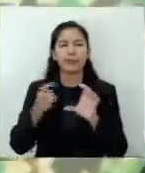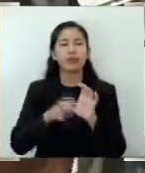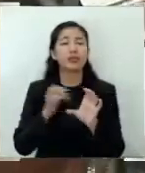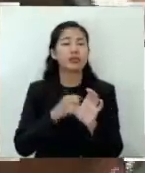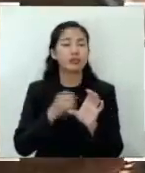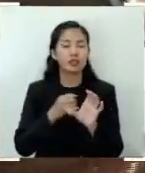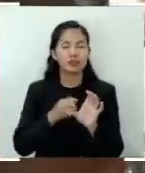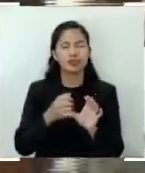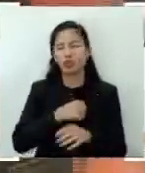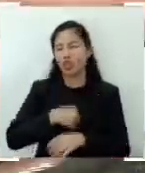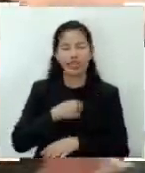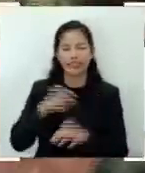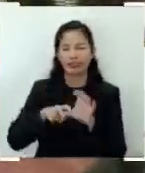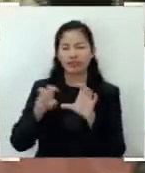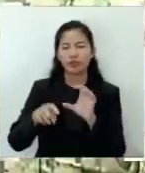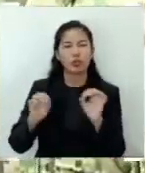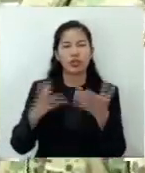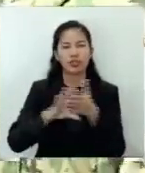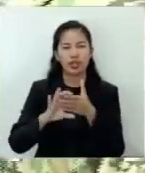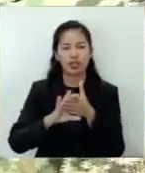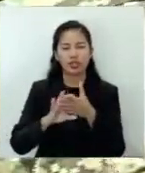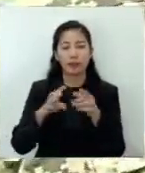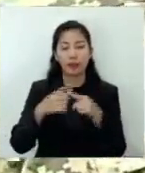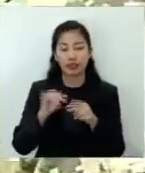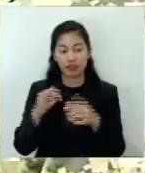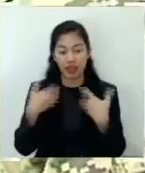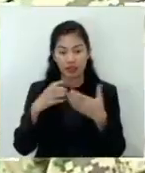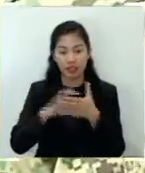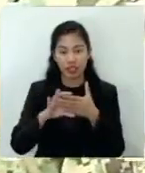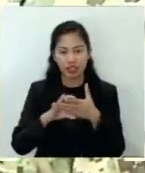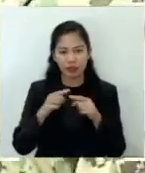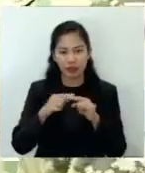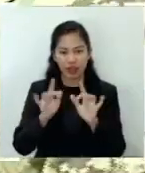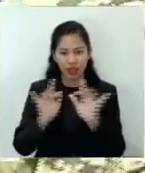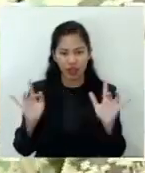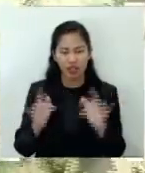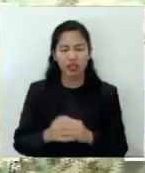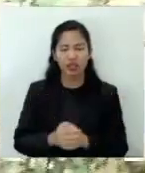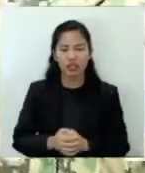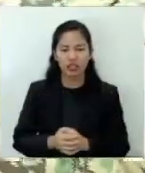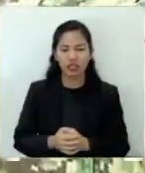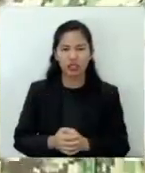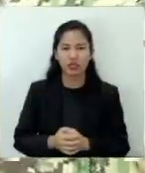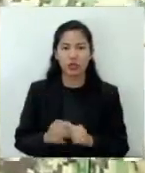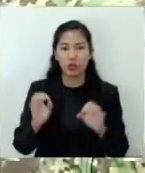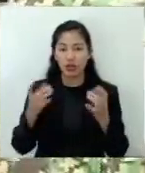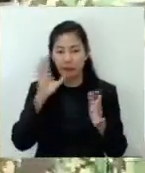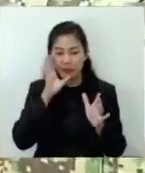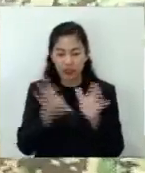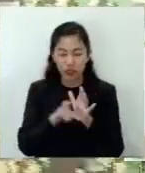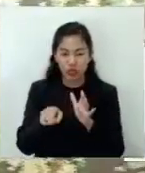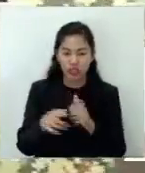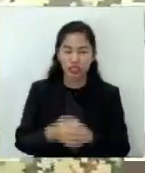vaccination card. O may card nga, e blanco naman. Paano ko pong papaniwala na ikayo po to? Wala pong litrato. Busy